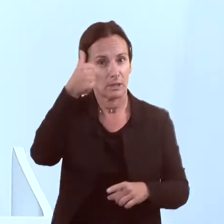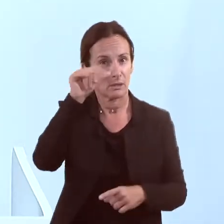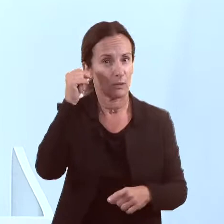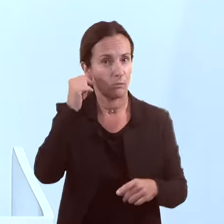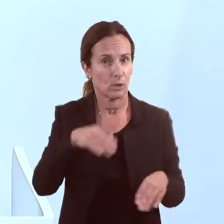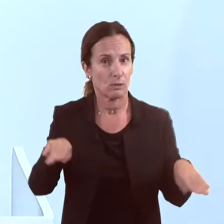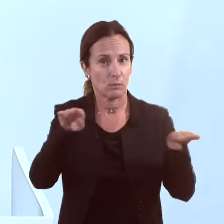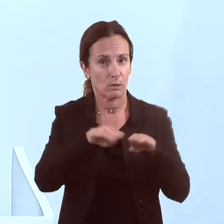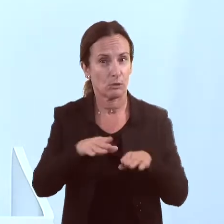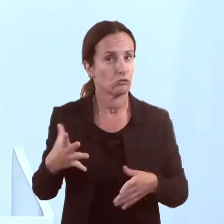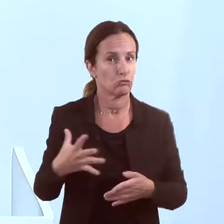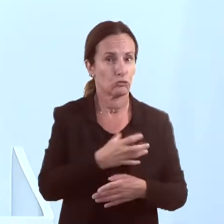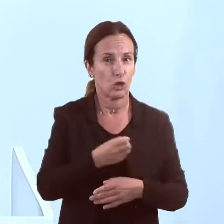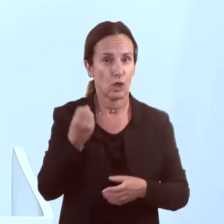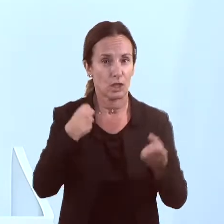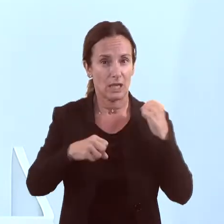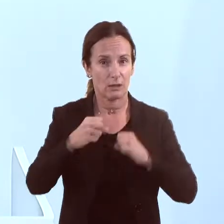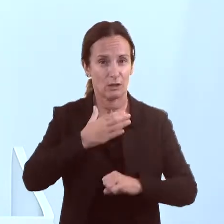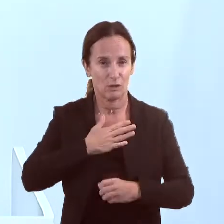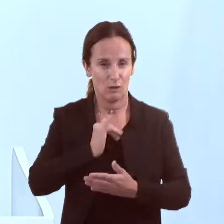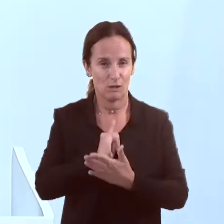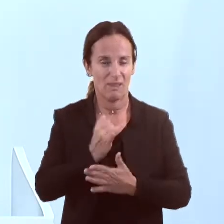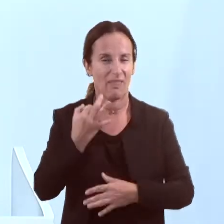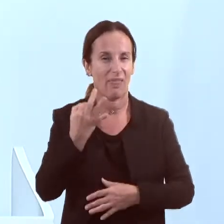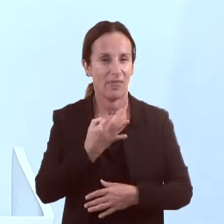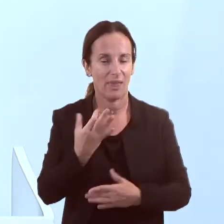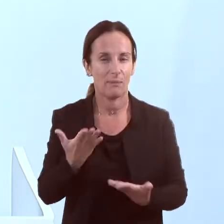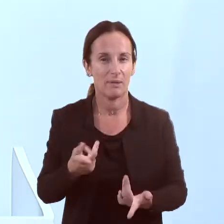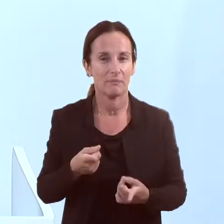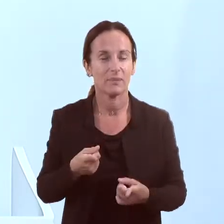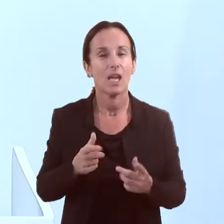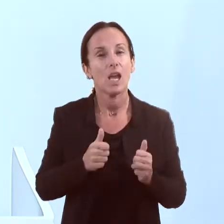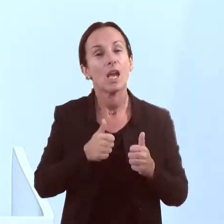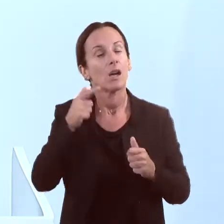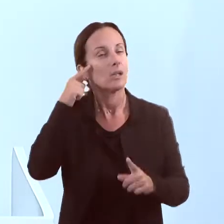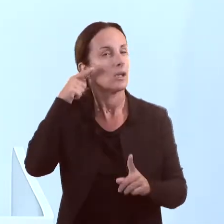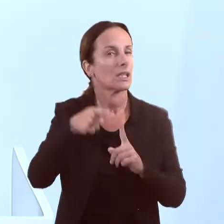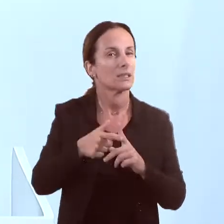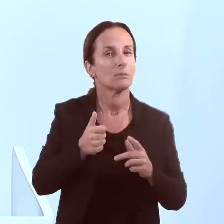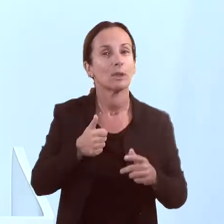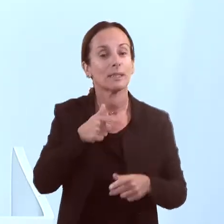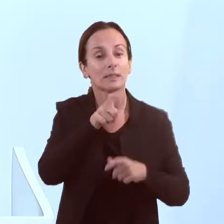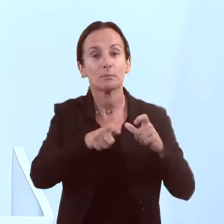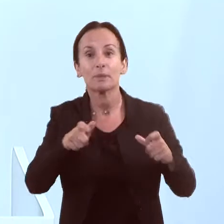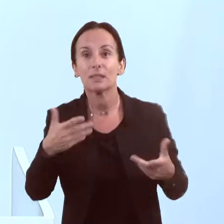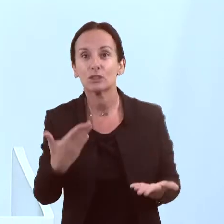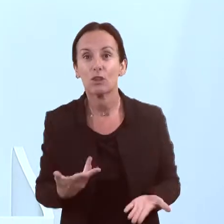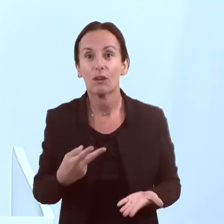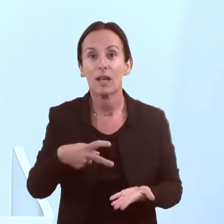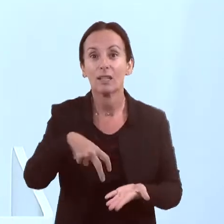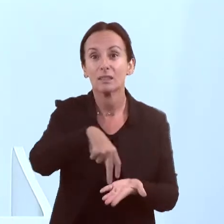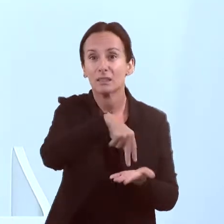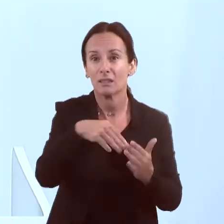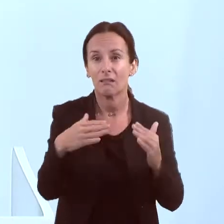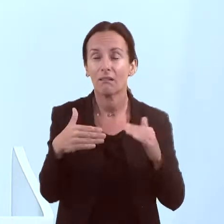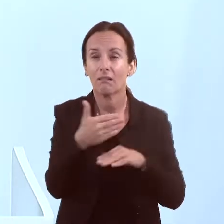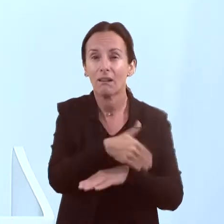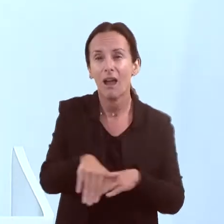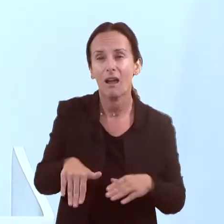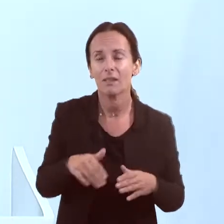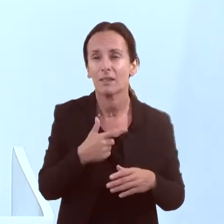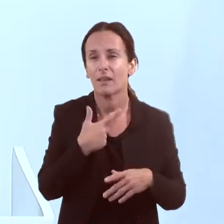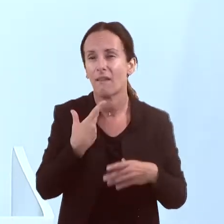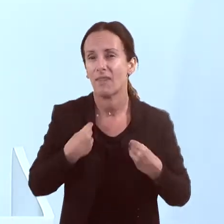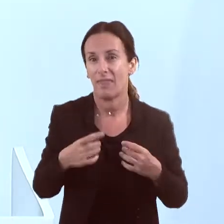nostres intervencions. L'encàrrec és transitar amb ells per aquest camí en la celeritat que mereixem tots,